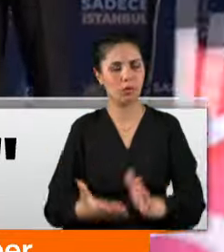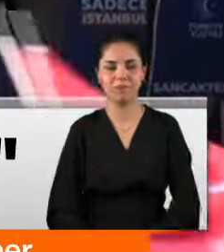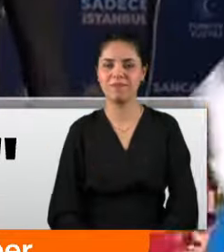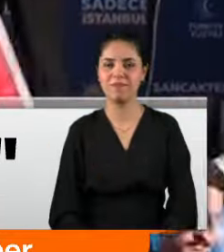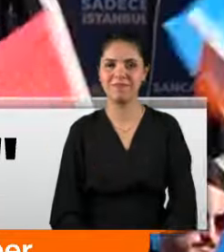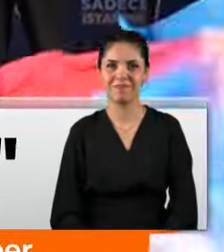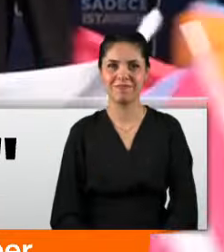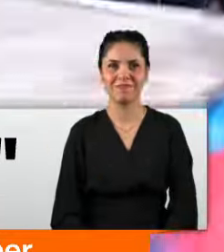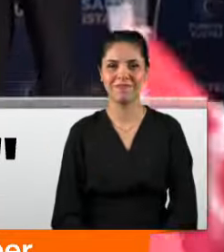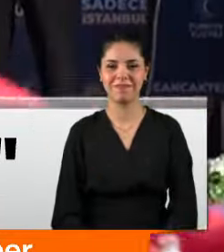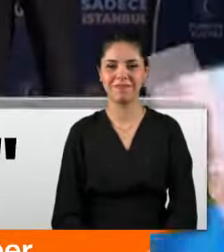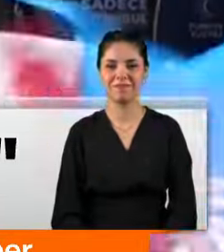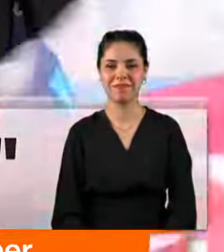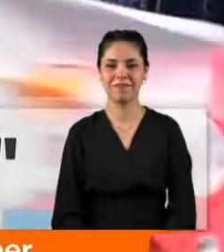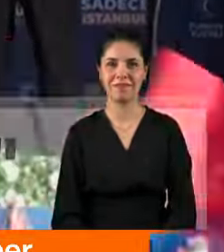görüyoruz.